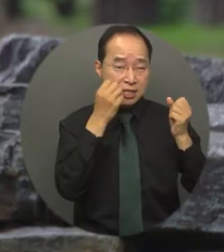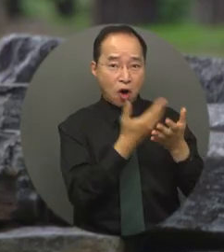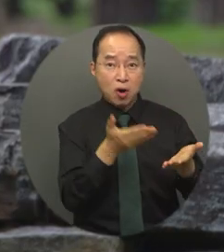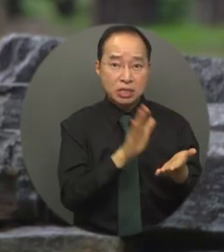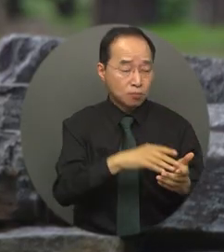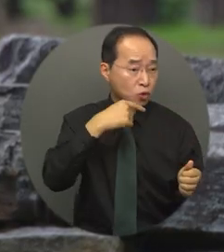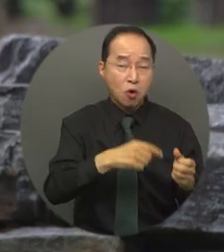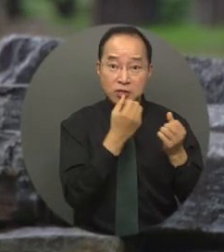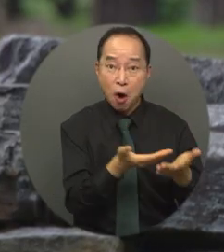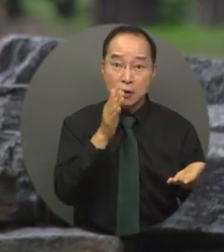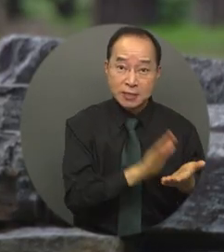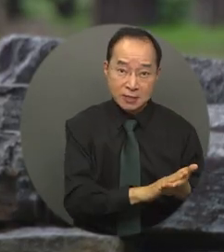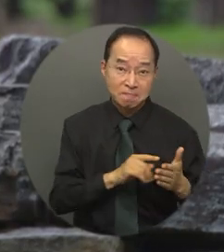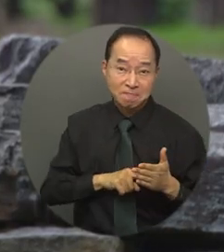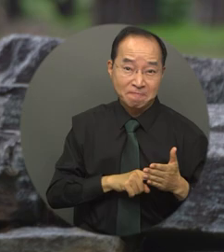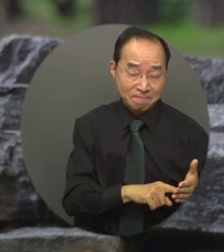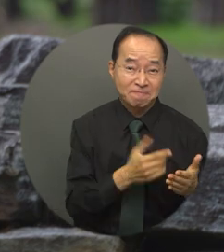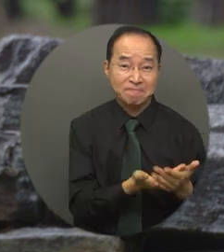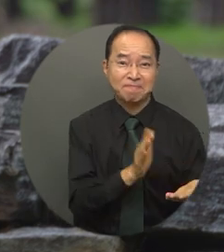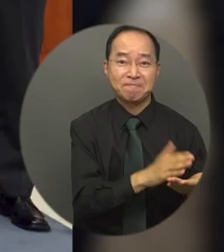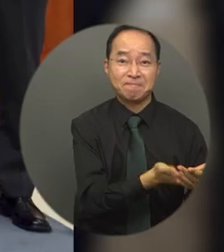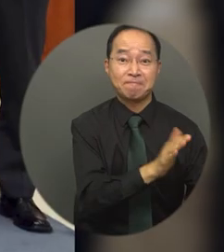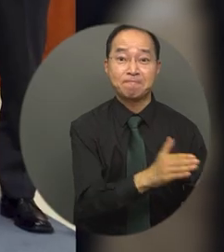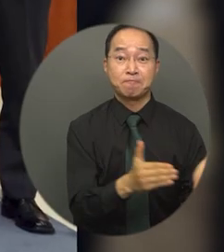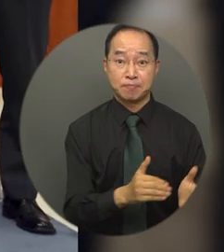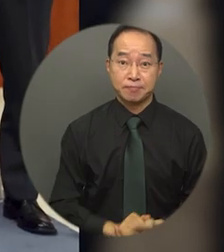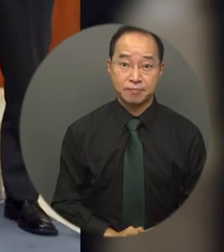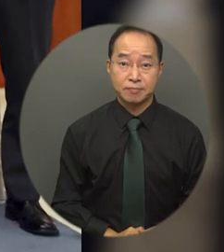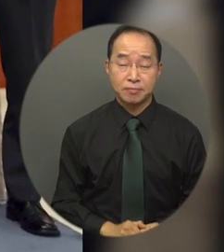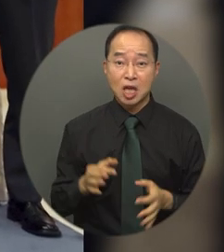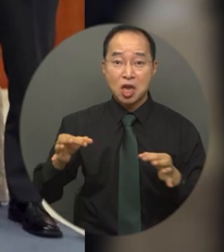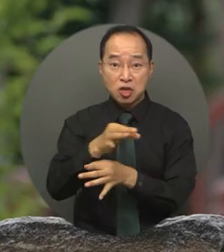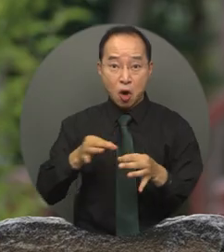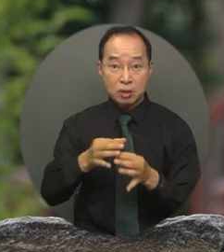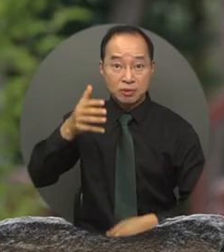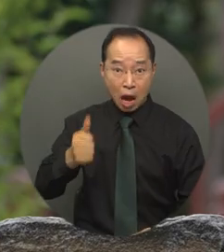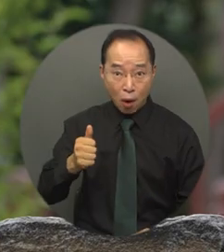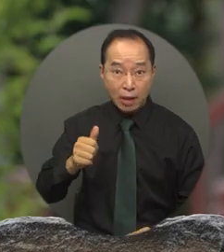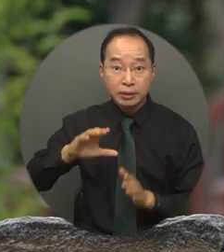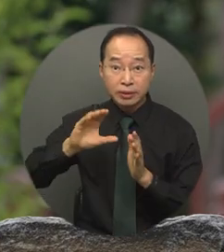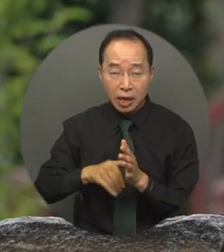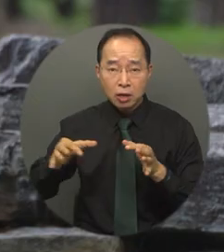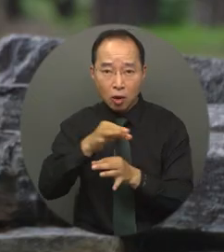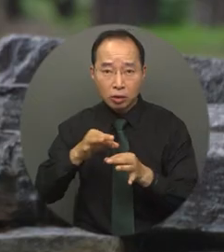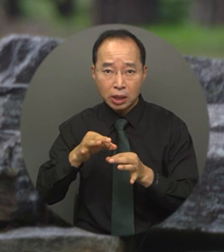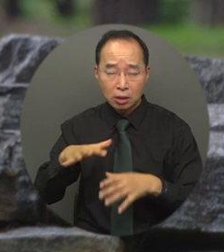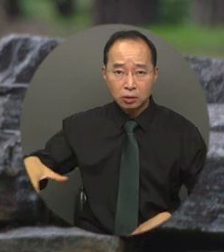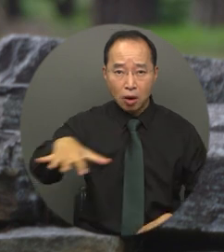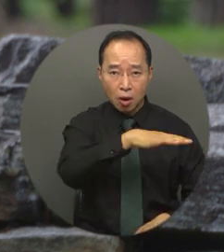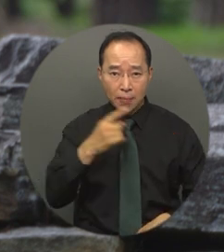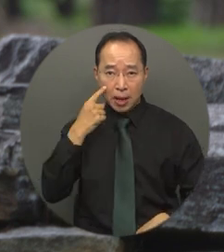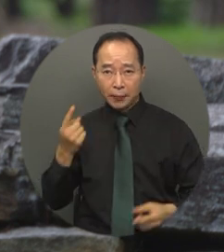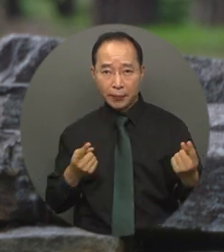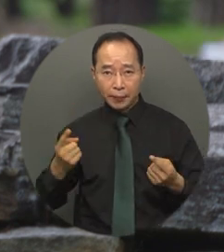혁신을 현장에서 실천에 옮겼습니다. 경제부총리를 하면서는 경제 운영 전반과 나라